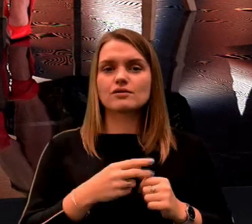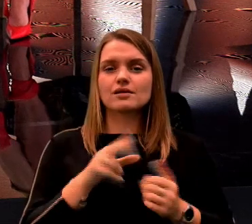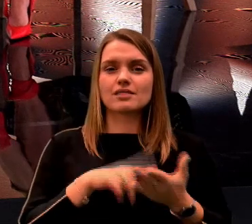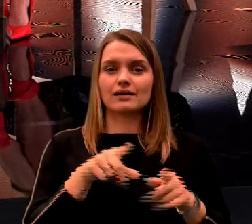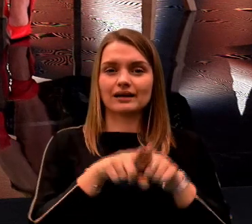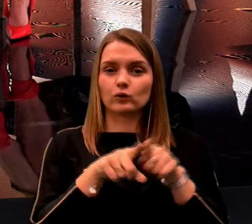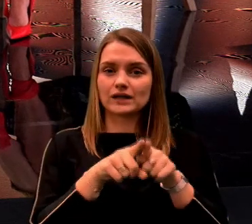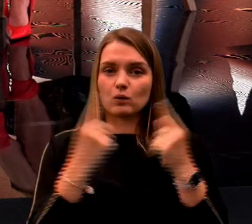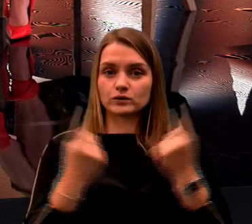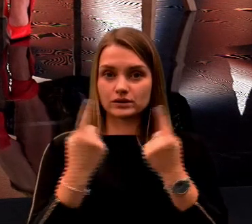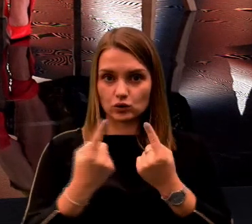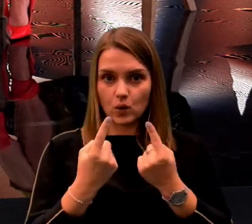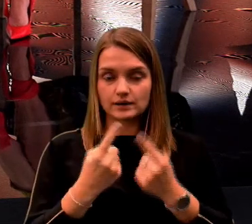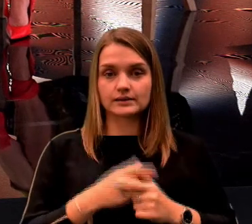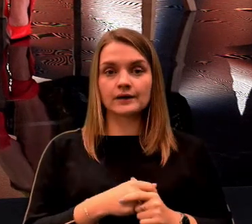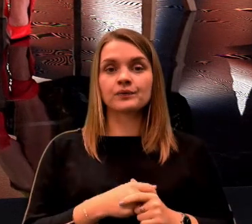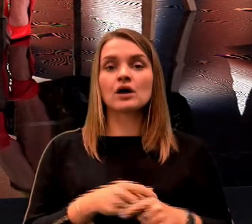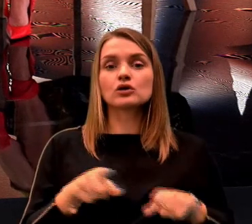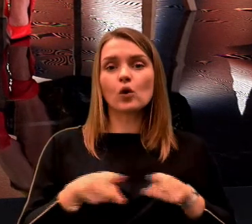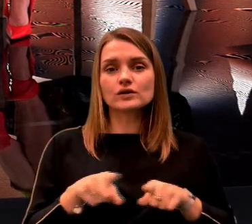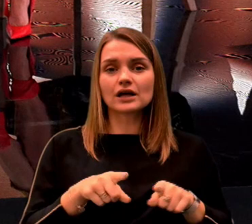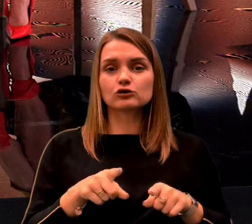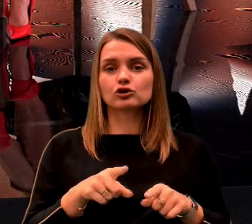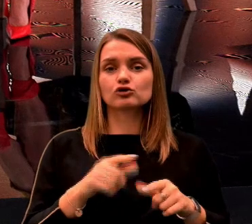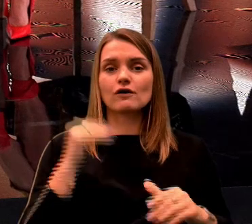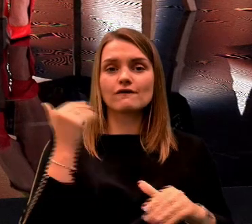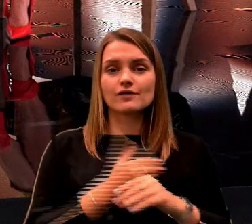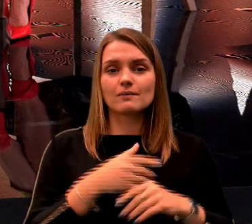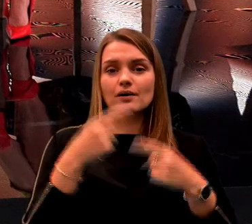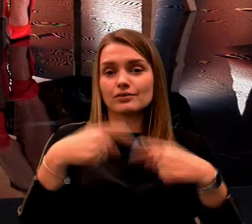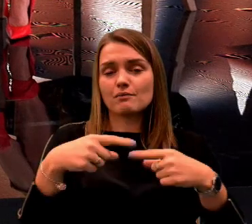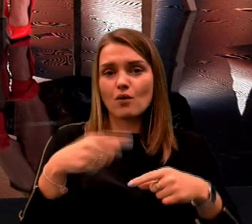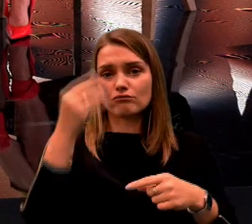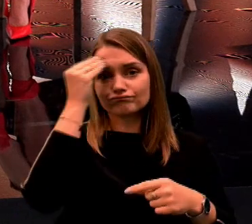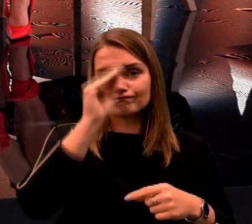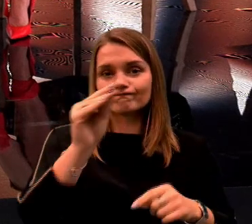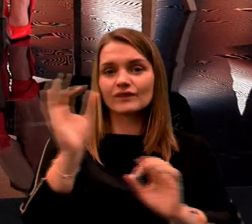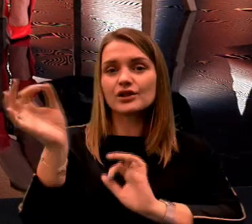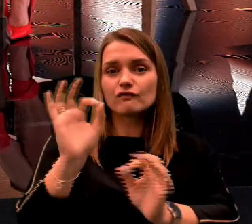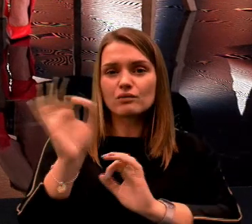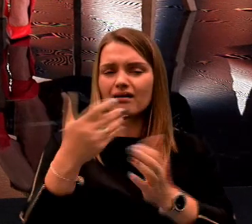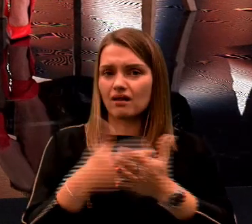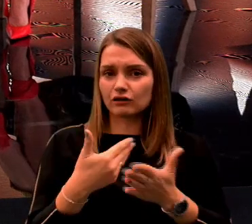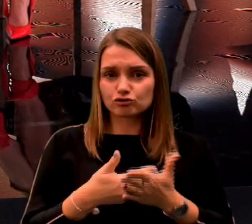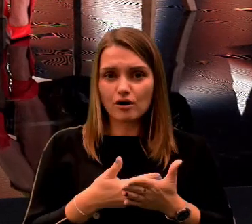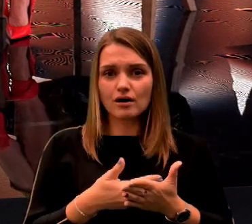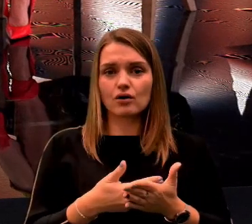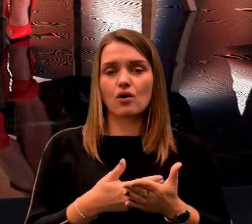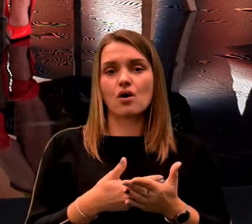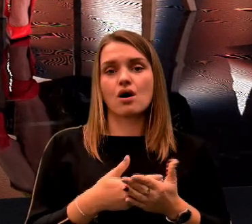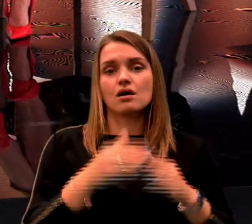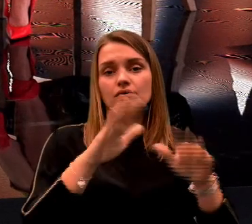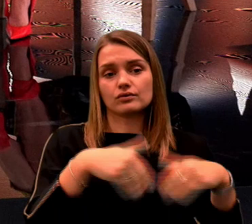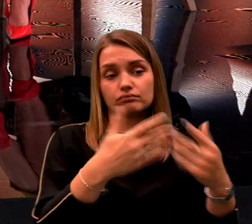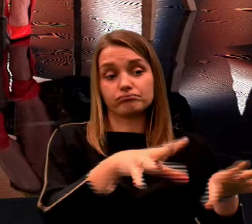sytuację. Ale to oznacza, że w firmie po prostu nie poinformowano pana i nie powiedziano, dlaczego